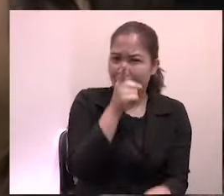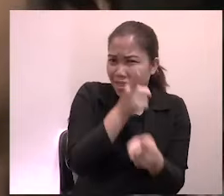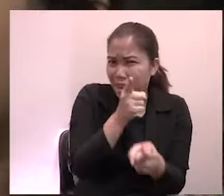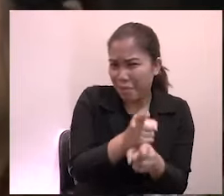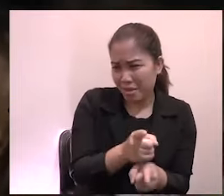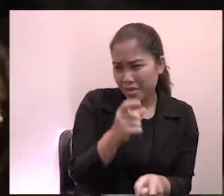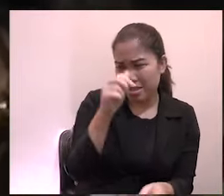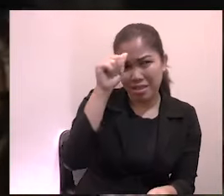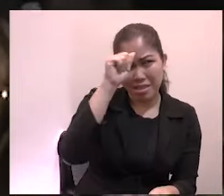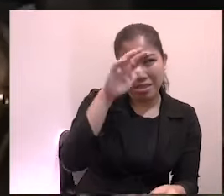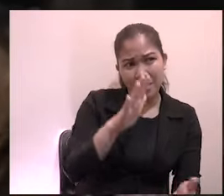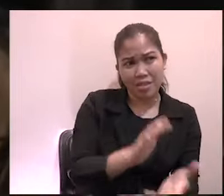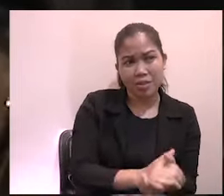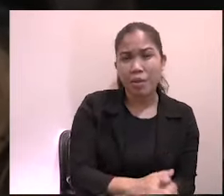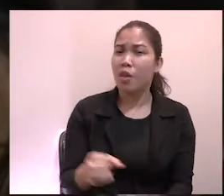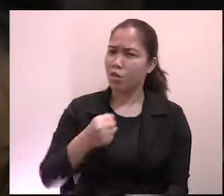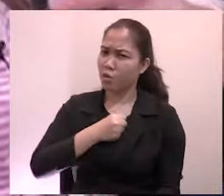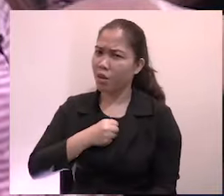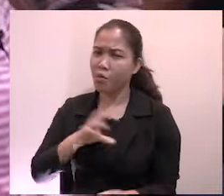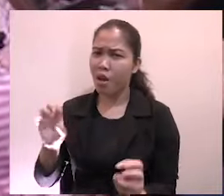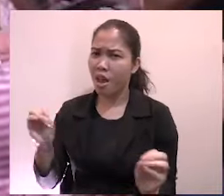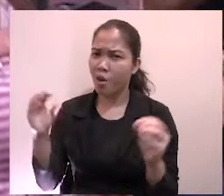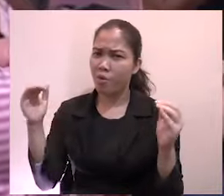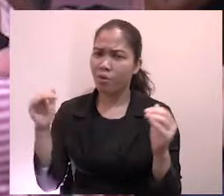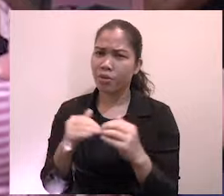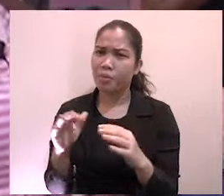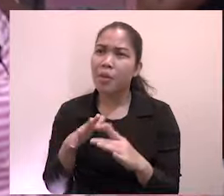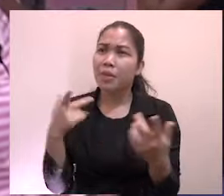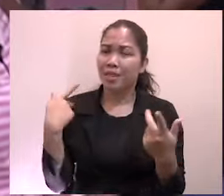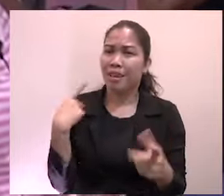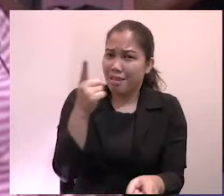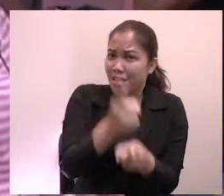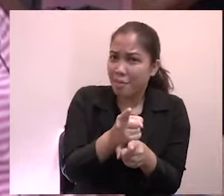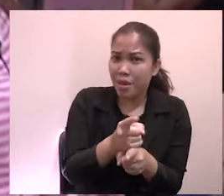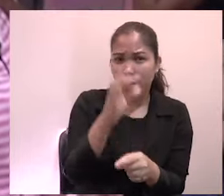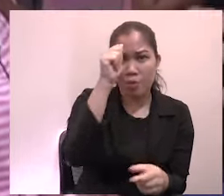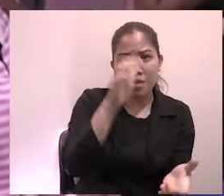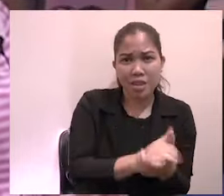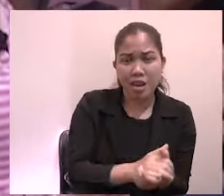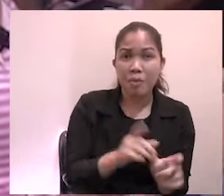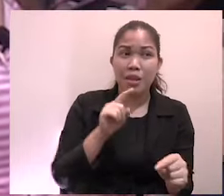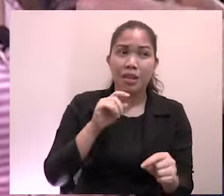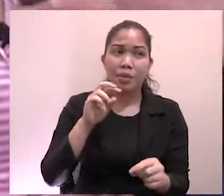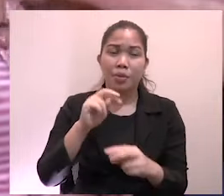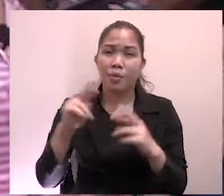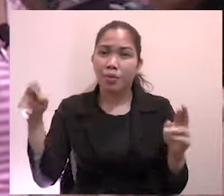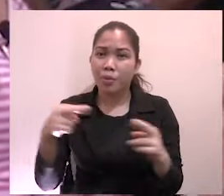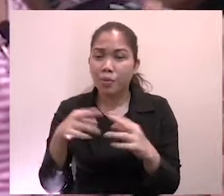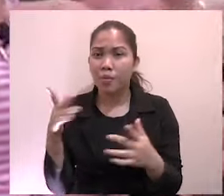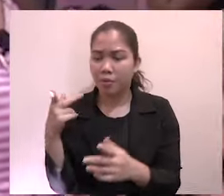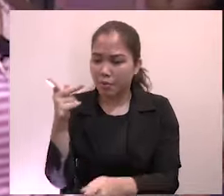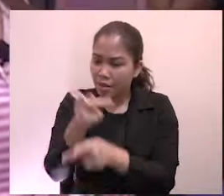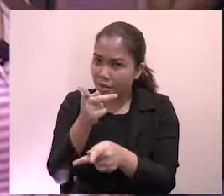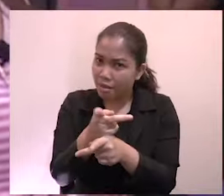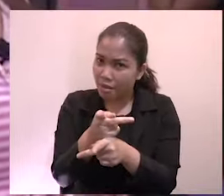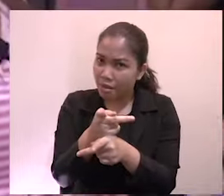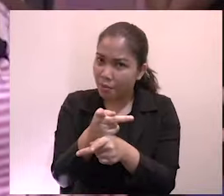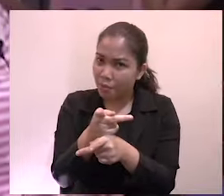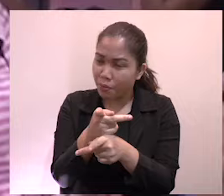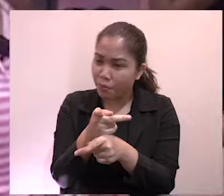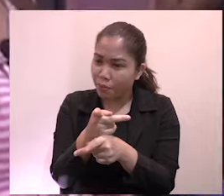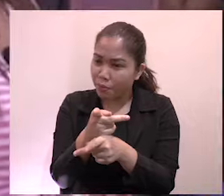Now, sorry ma'am ha, wala akong kinakampan dito. Tama nga naman pala si mister na sa halip na asikasuhin yung pag-aalaga sa bata, sa pagluluto,